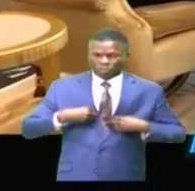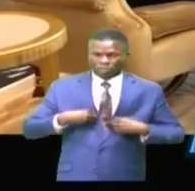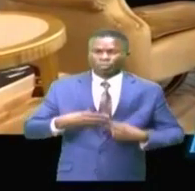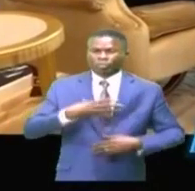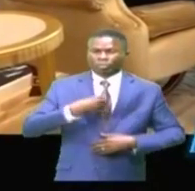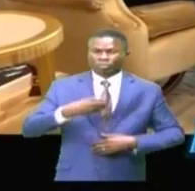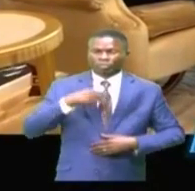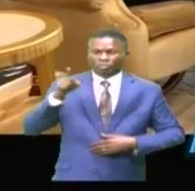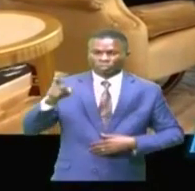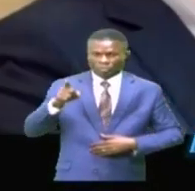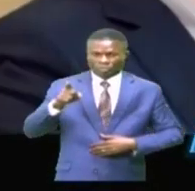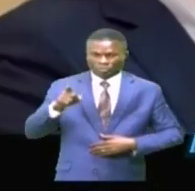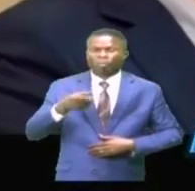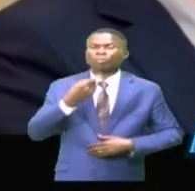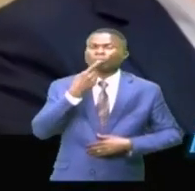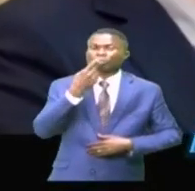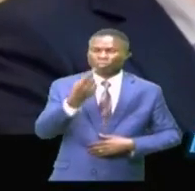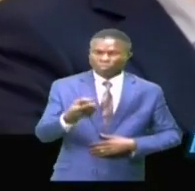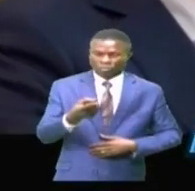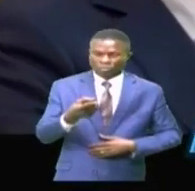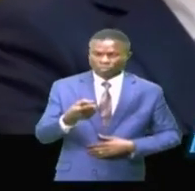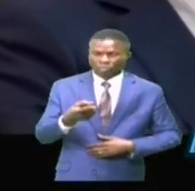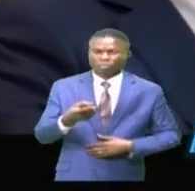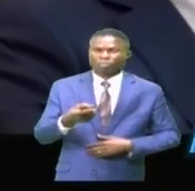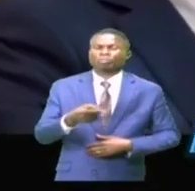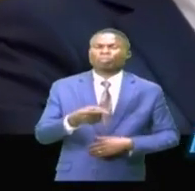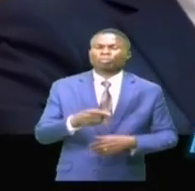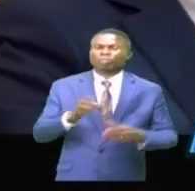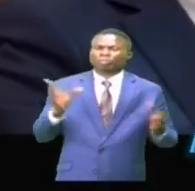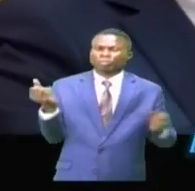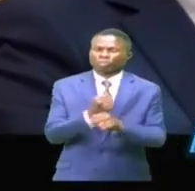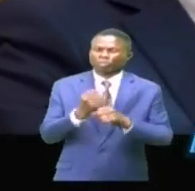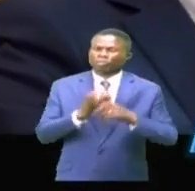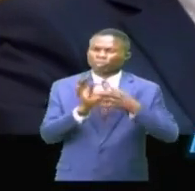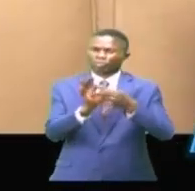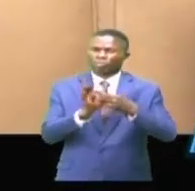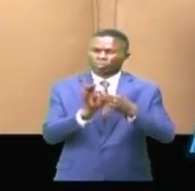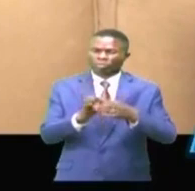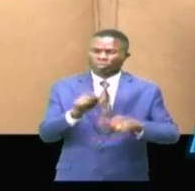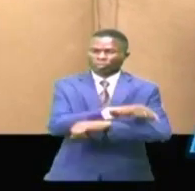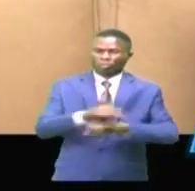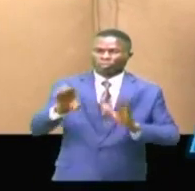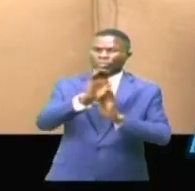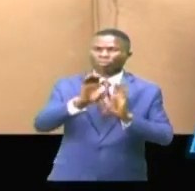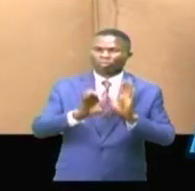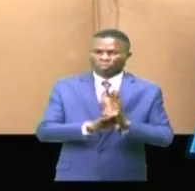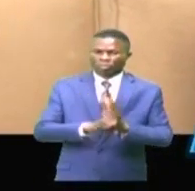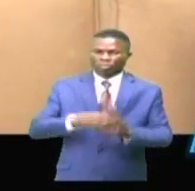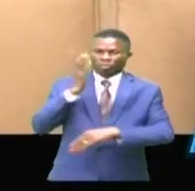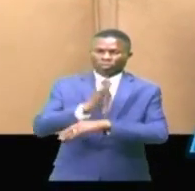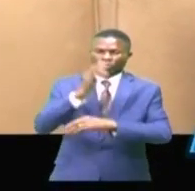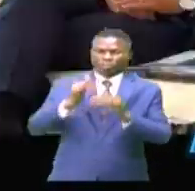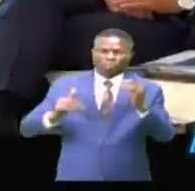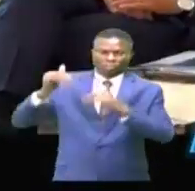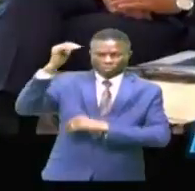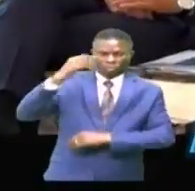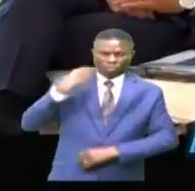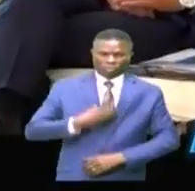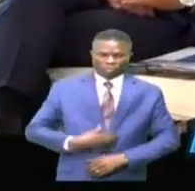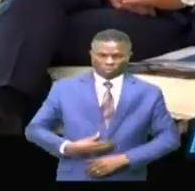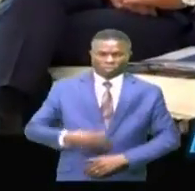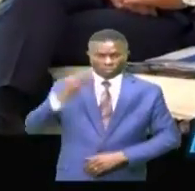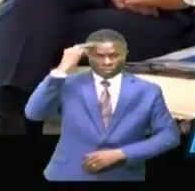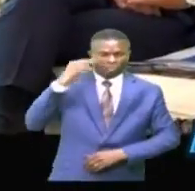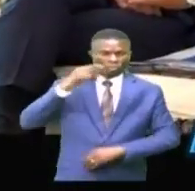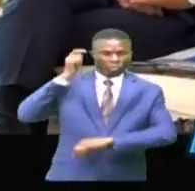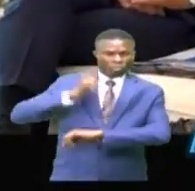enfin fait savoir que son institution travaille en étroite collaboration avec la Cour constitutionnelle le Conseil supérieur de la magistrature et la ministre de